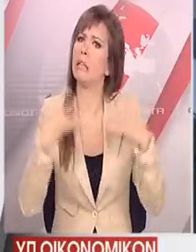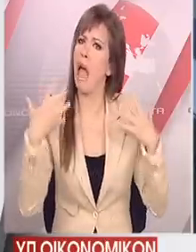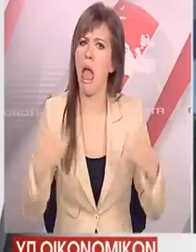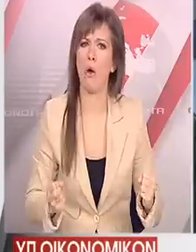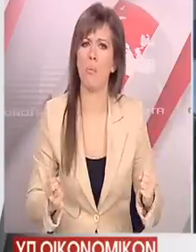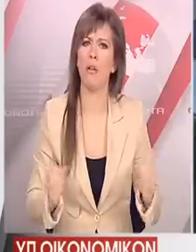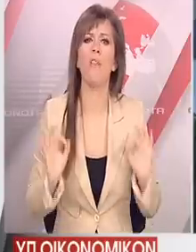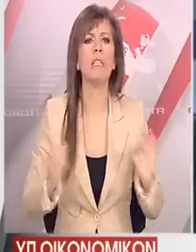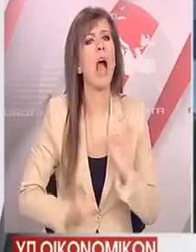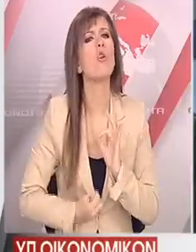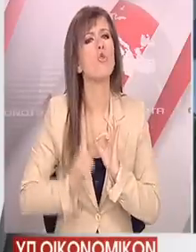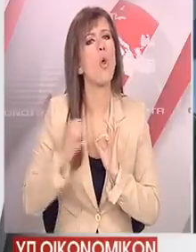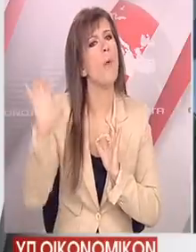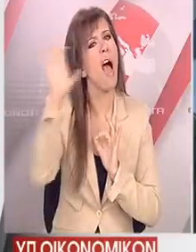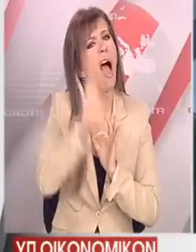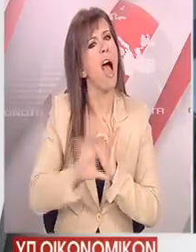θεωρεί εταίρους της.